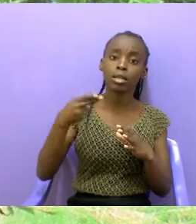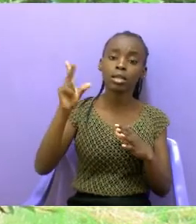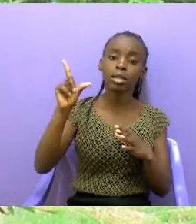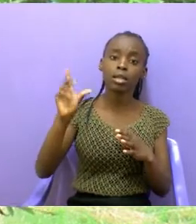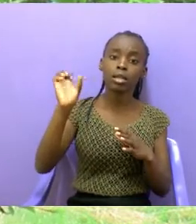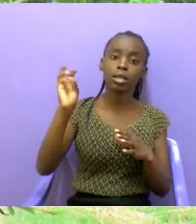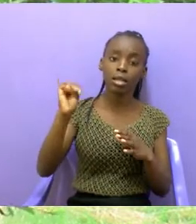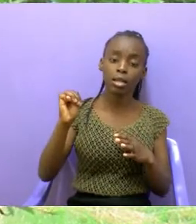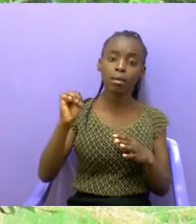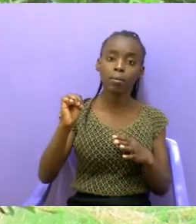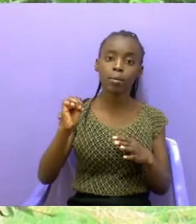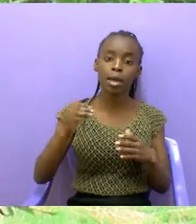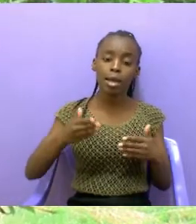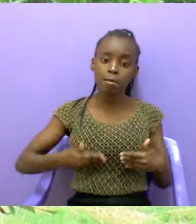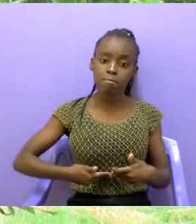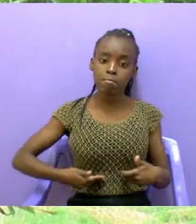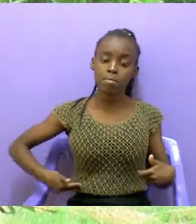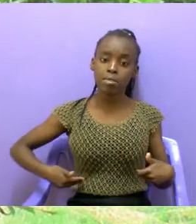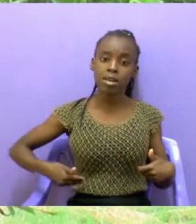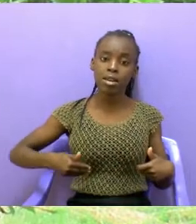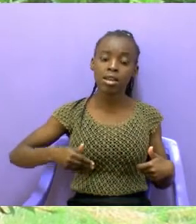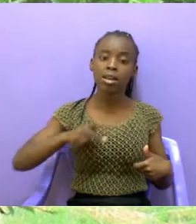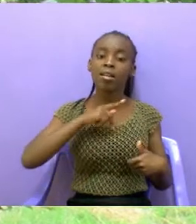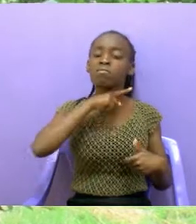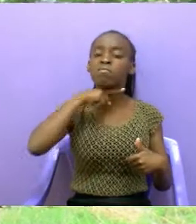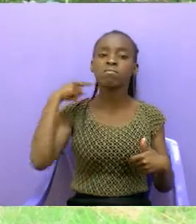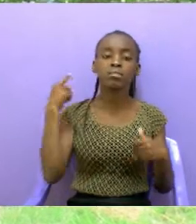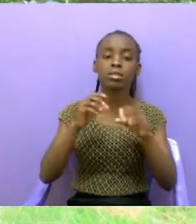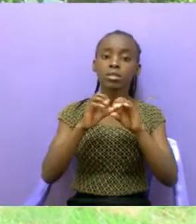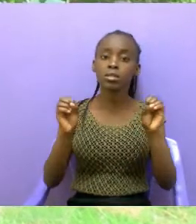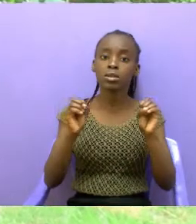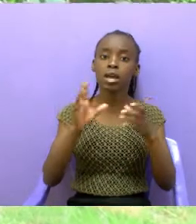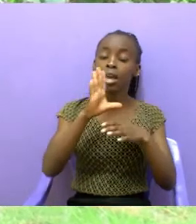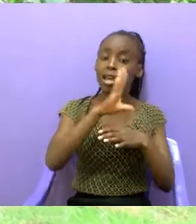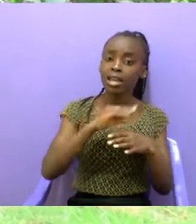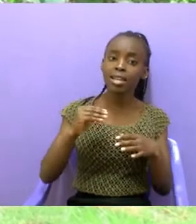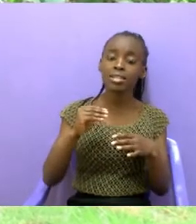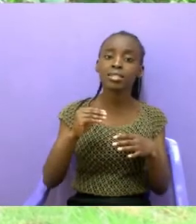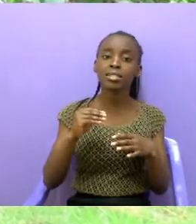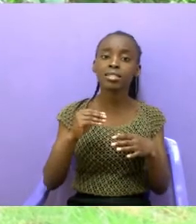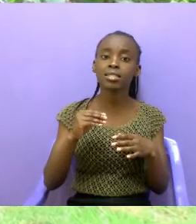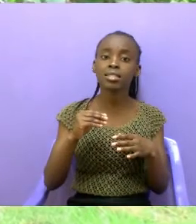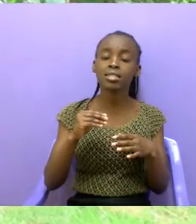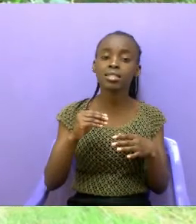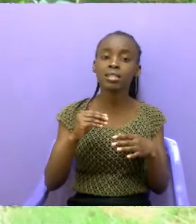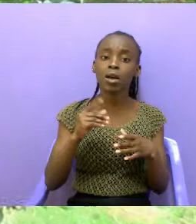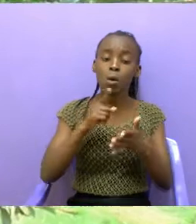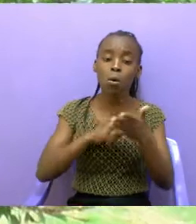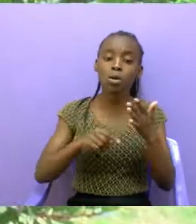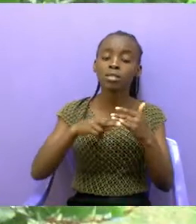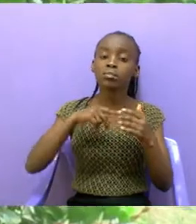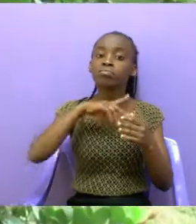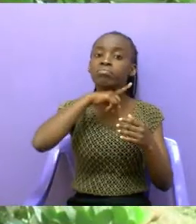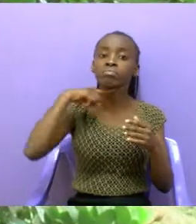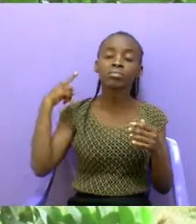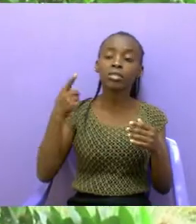kwamba njaa haingemuua. Na kilichomuua hakingeweza kumpata Bethlehemu ya Yuda. Pia inajalisha mtu wa Mungu